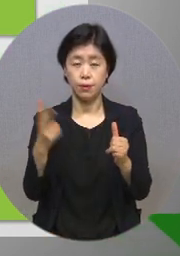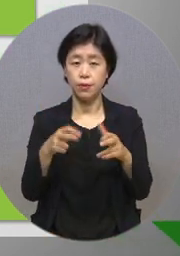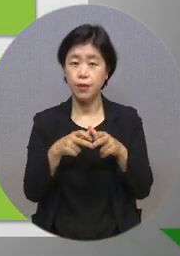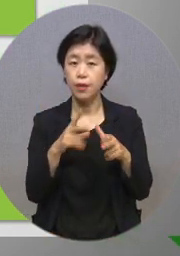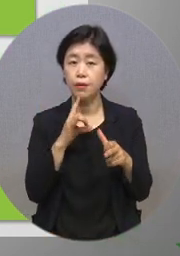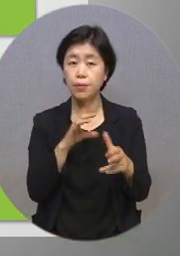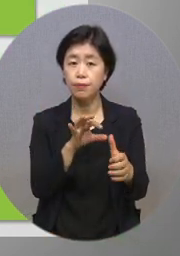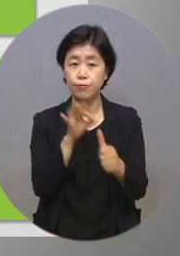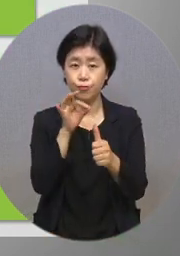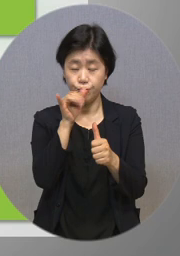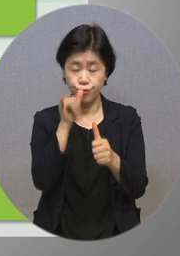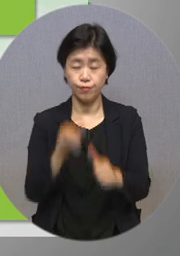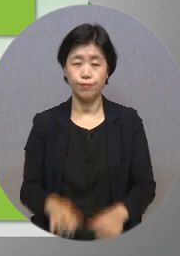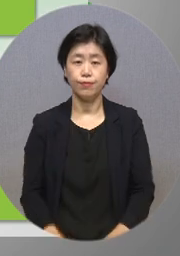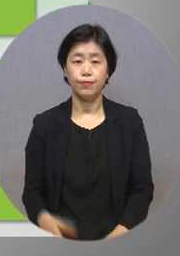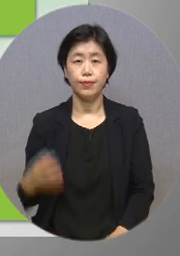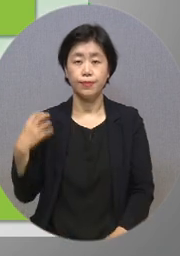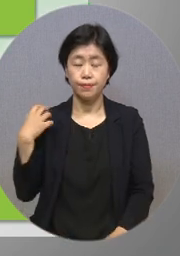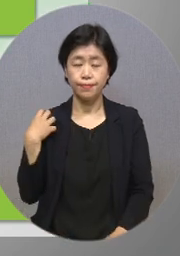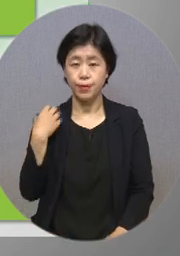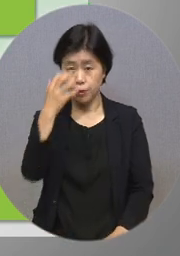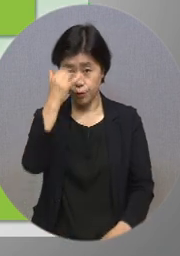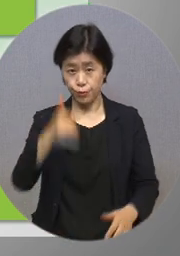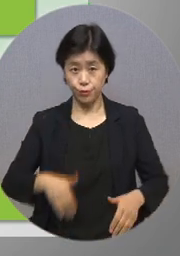채용하며 담당지사는 충남지사입니다.